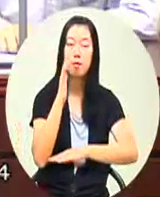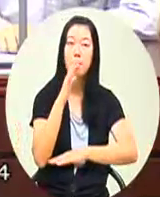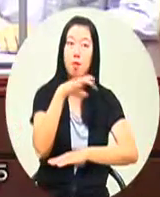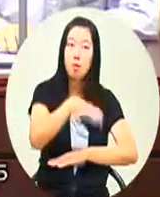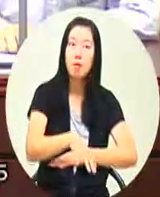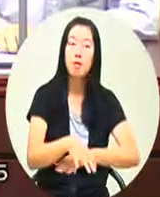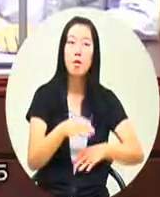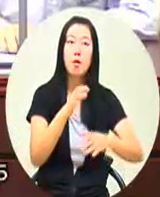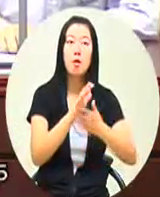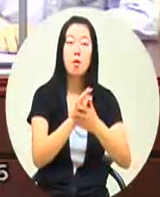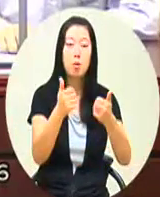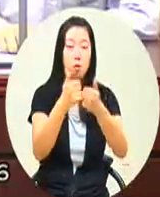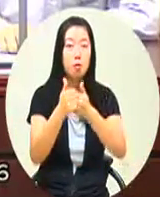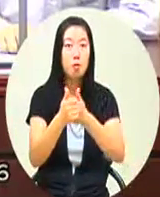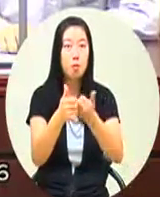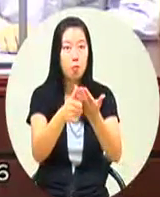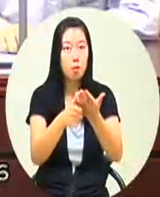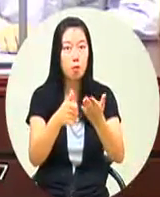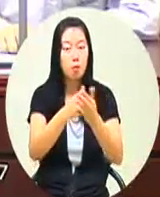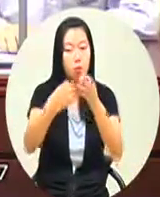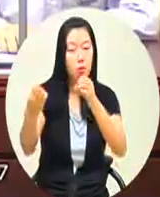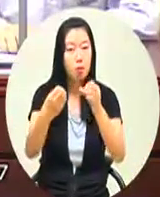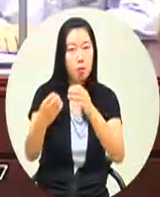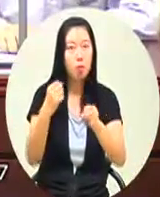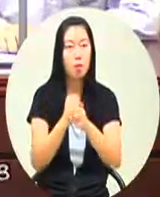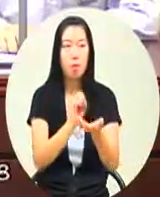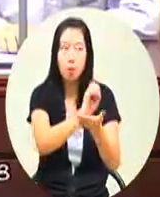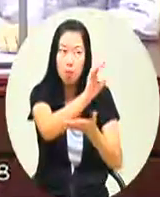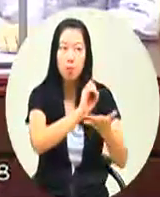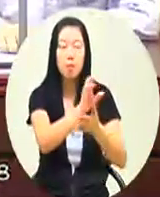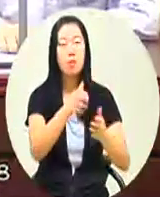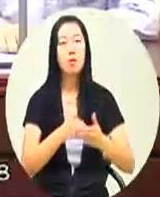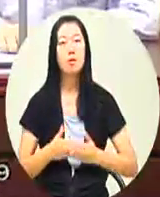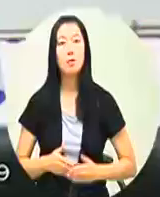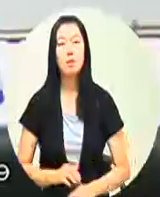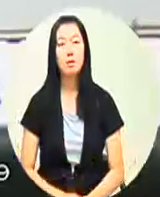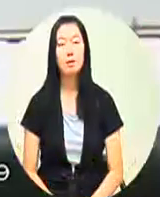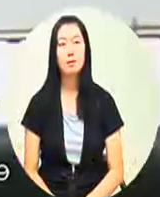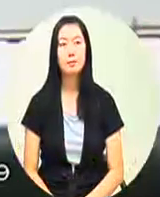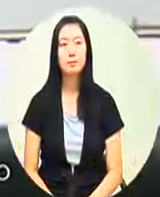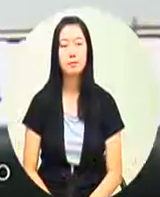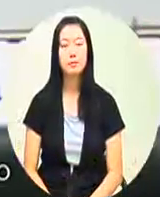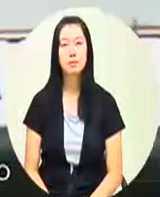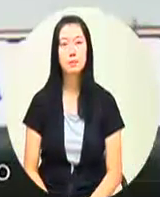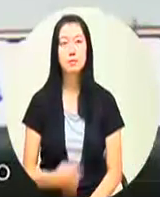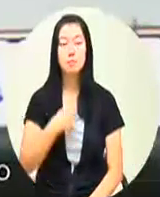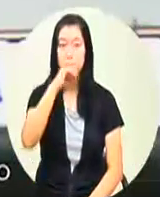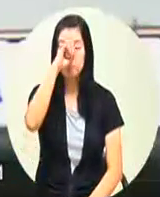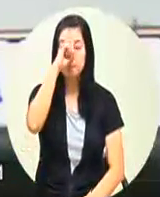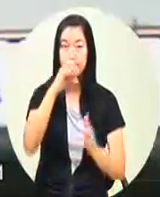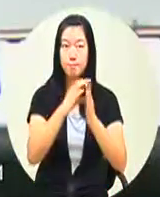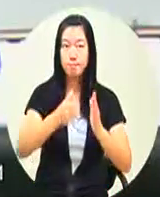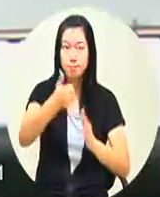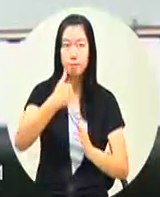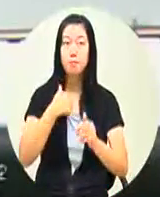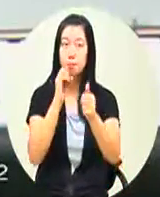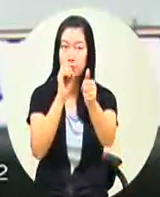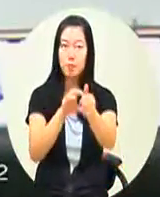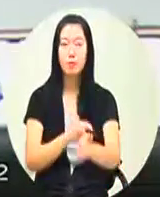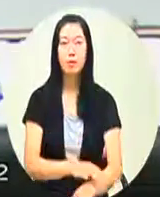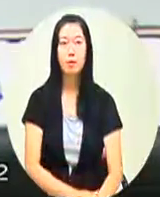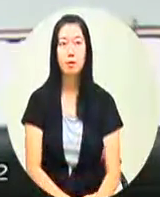里面跟他们适度的做个表达。 好，那么我希望局长先请